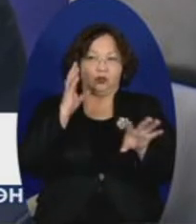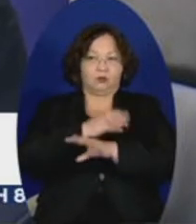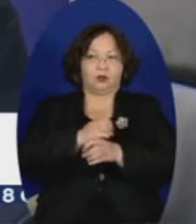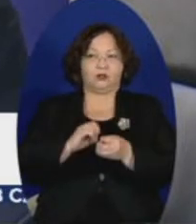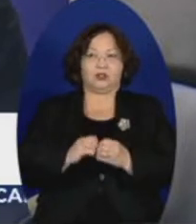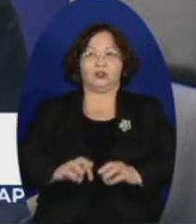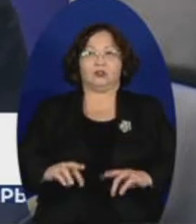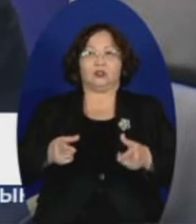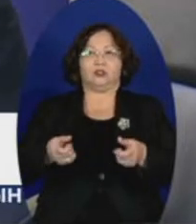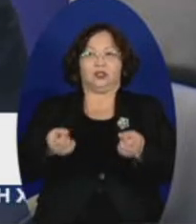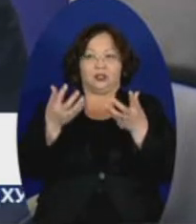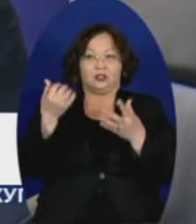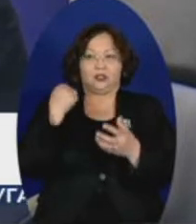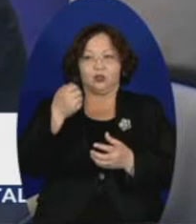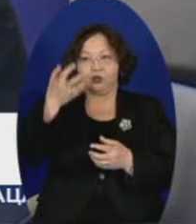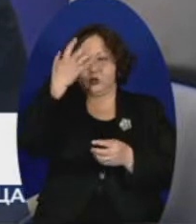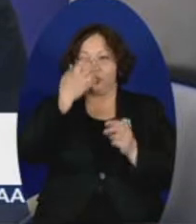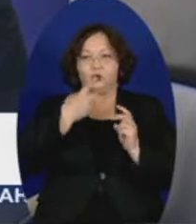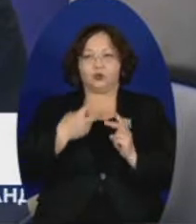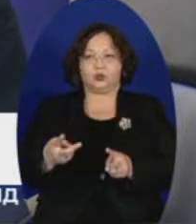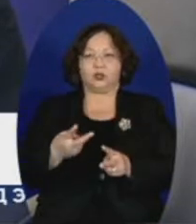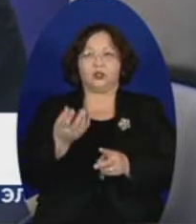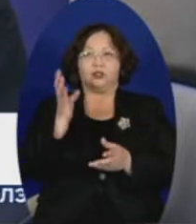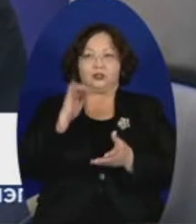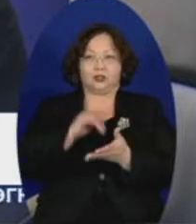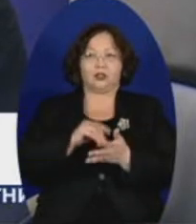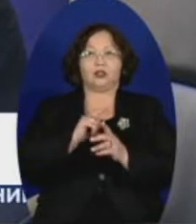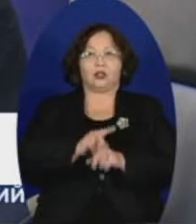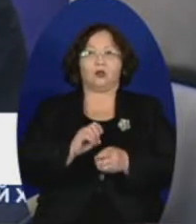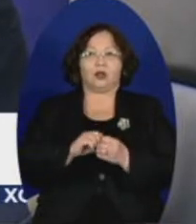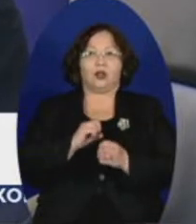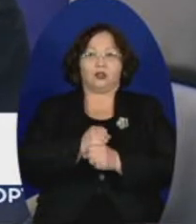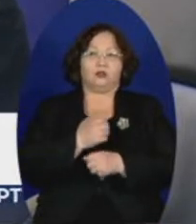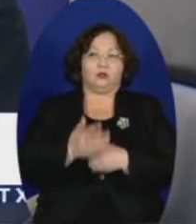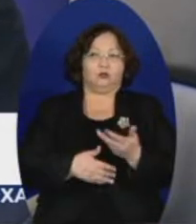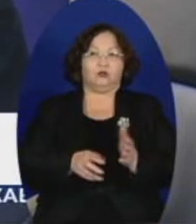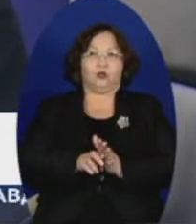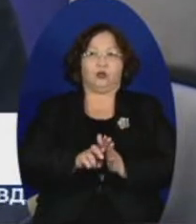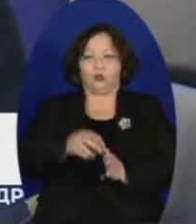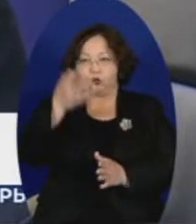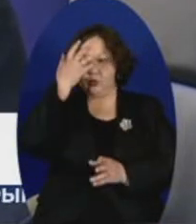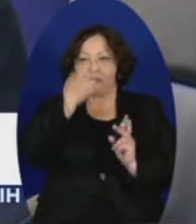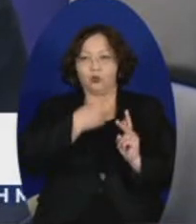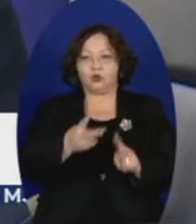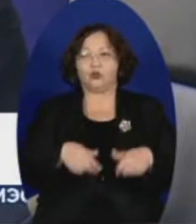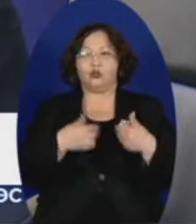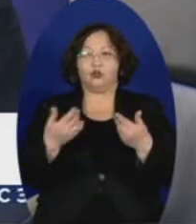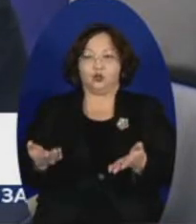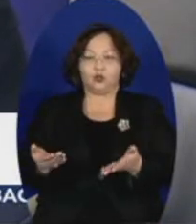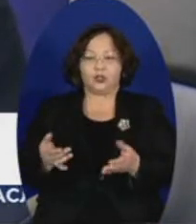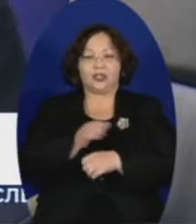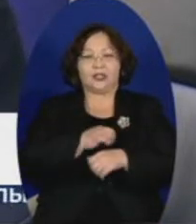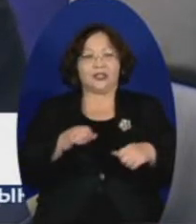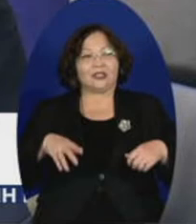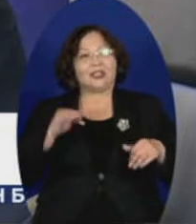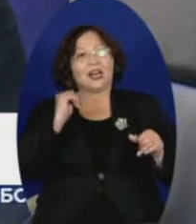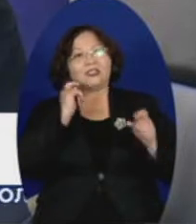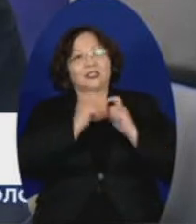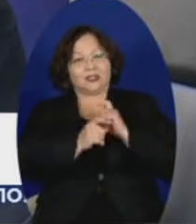бол яг энэ төрийн үйлчилгээний нийгэм стандарт байна. Төр үйлчилгээ үзүүлэхдээ иргэдтэйгээ ингэж харилцсан.